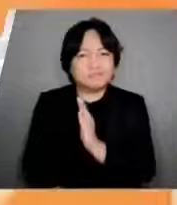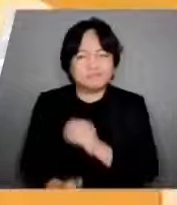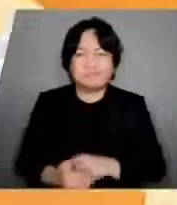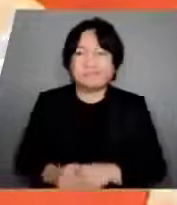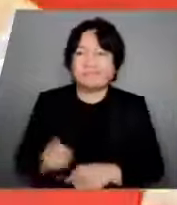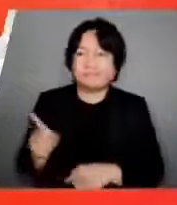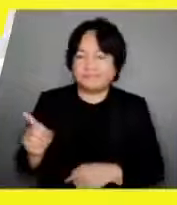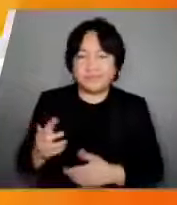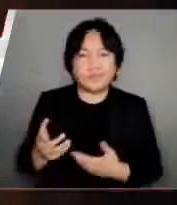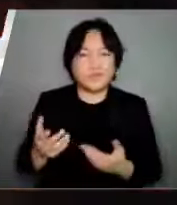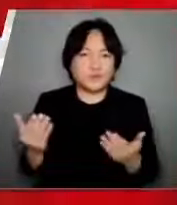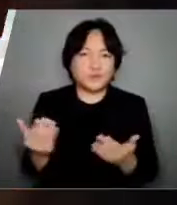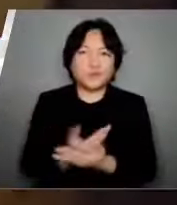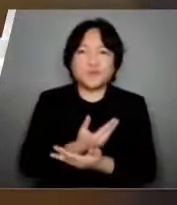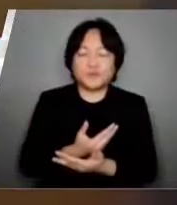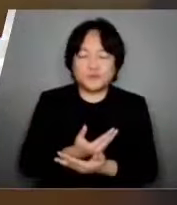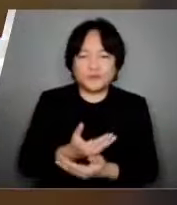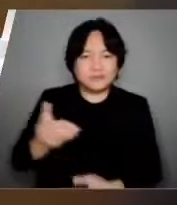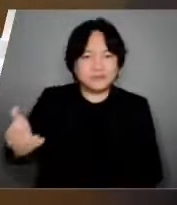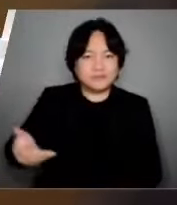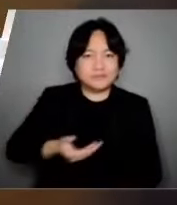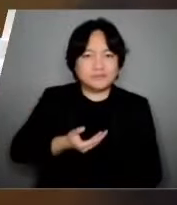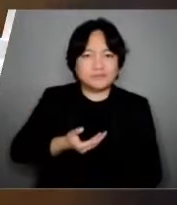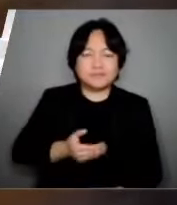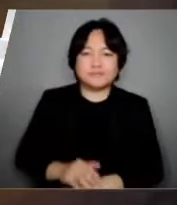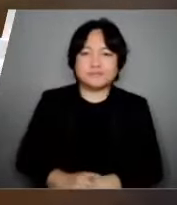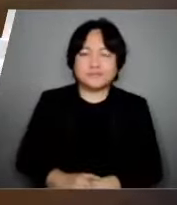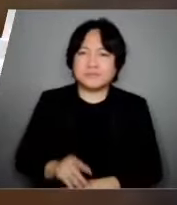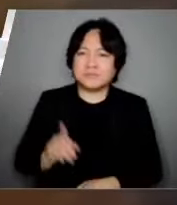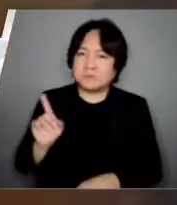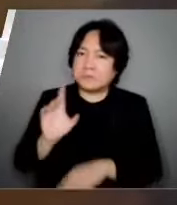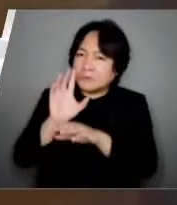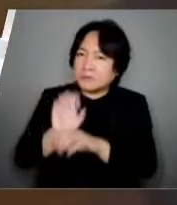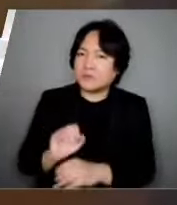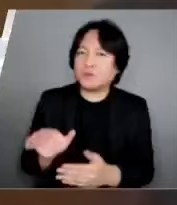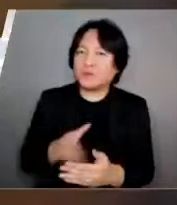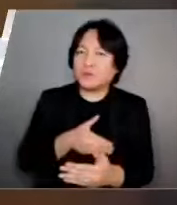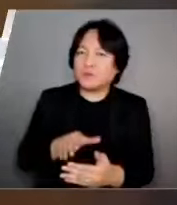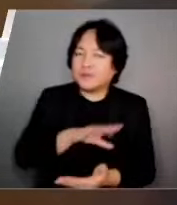new gen. At mula sa pagko-cover ng kanta.